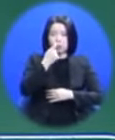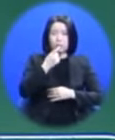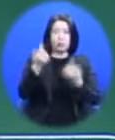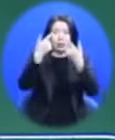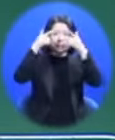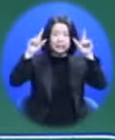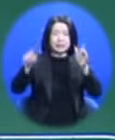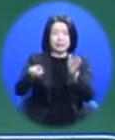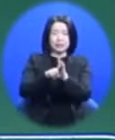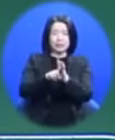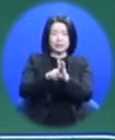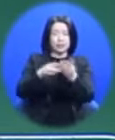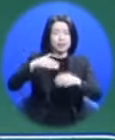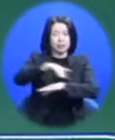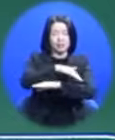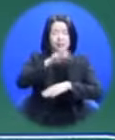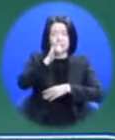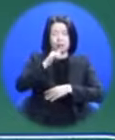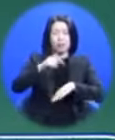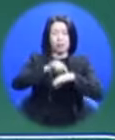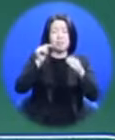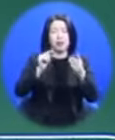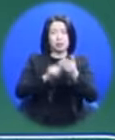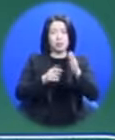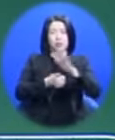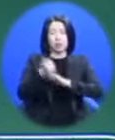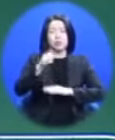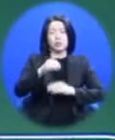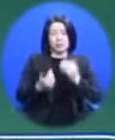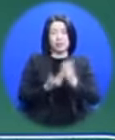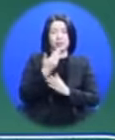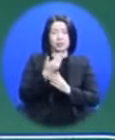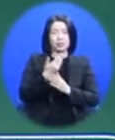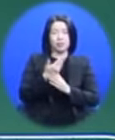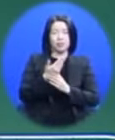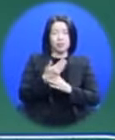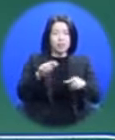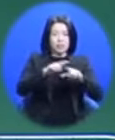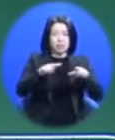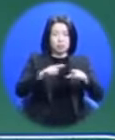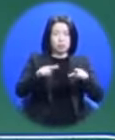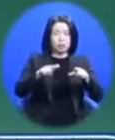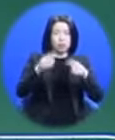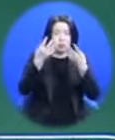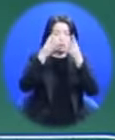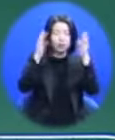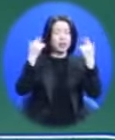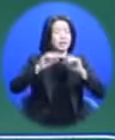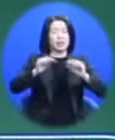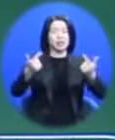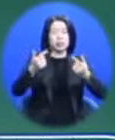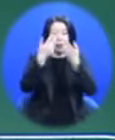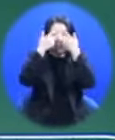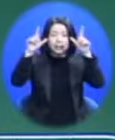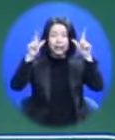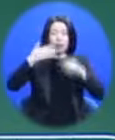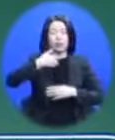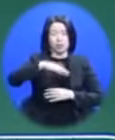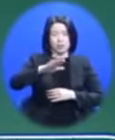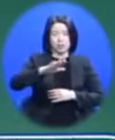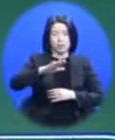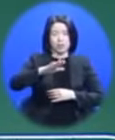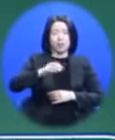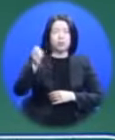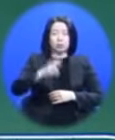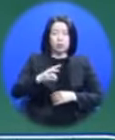가면서 마음에 소원이 하나가 있습니다. 이제 대학도 아니고 대학원을 온 사람이, 그리고 주의 종이 되겠다고 하는